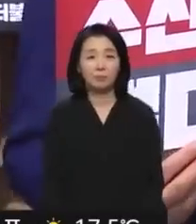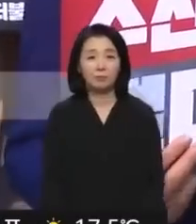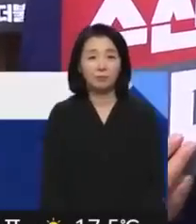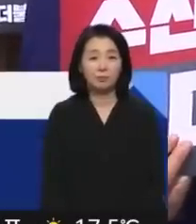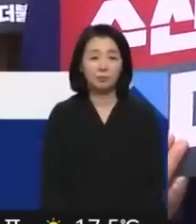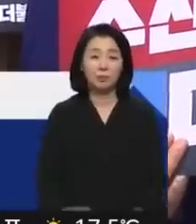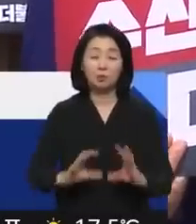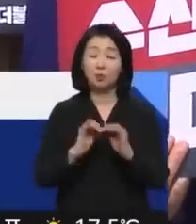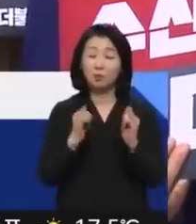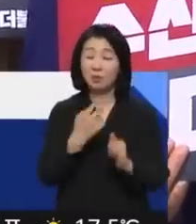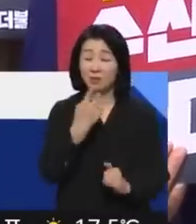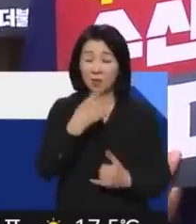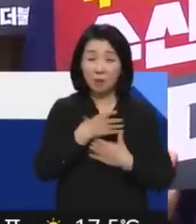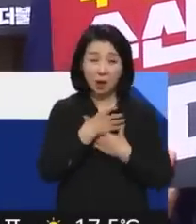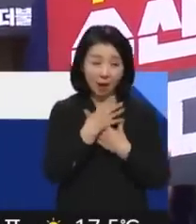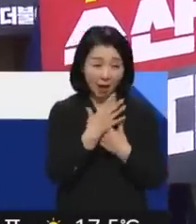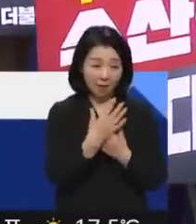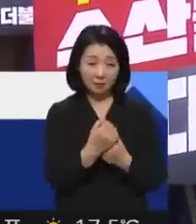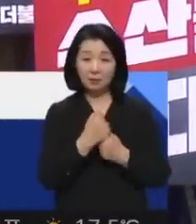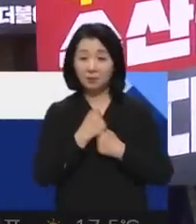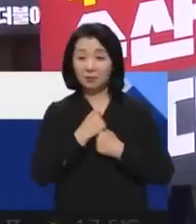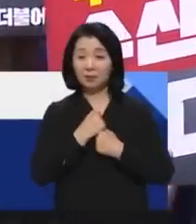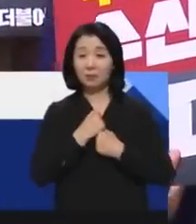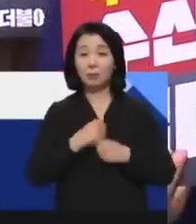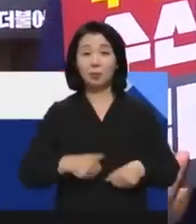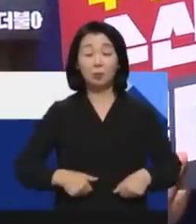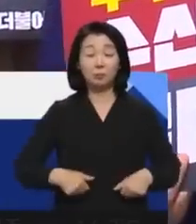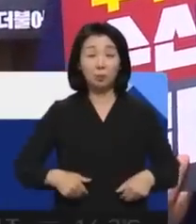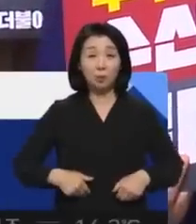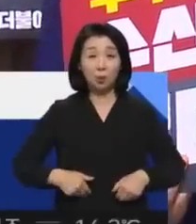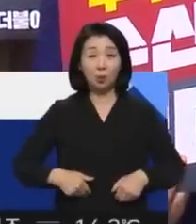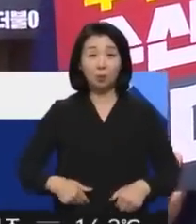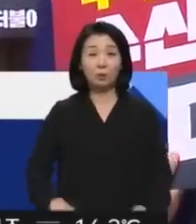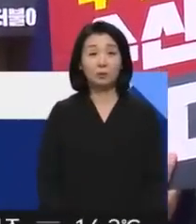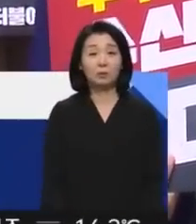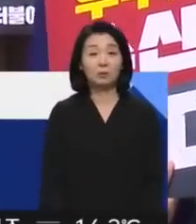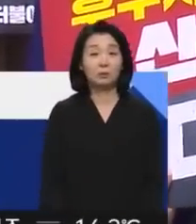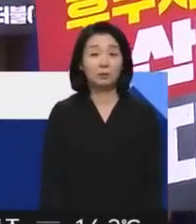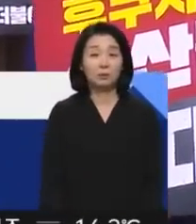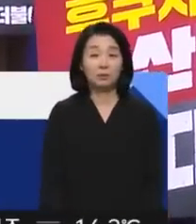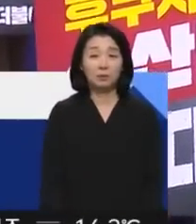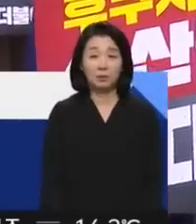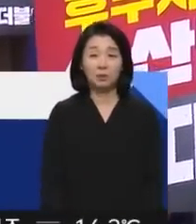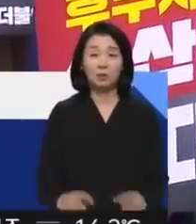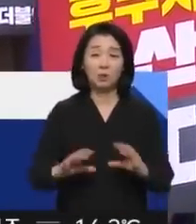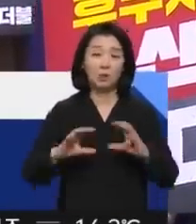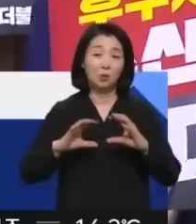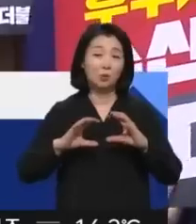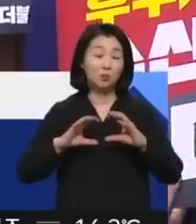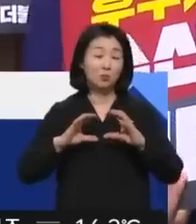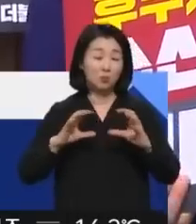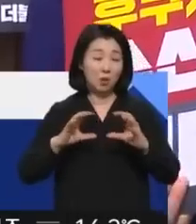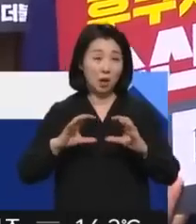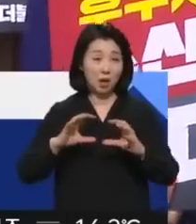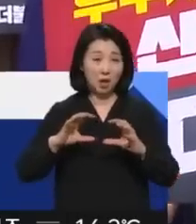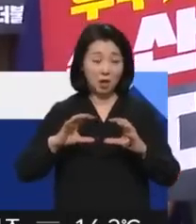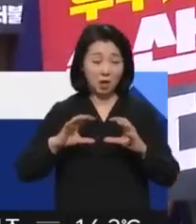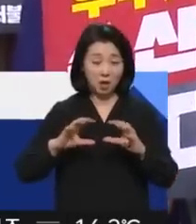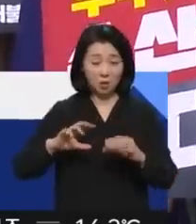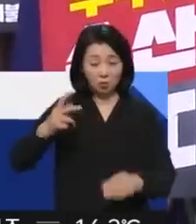국민의 생명과 안전을 지키고 국가 주권과 영토를 수호하는 것, 그것이